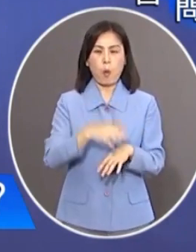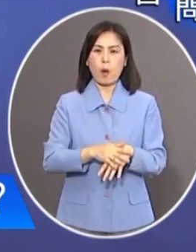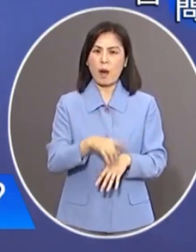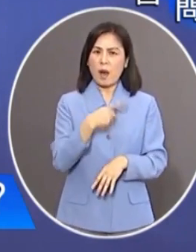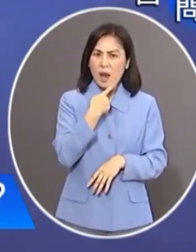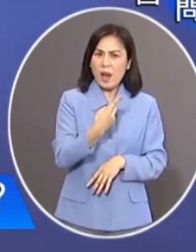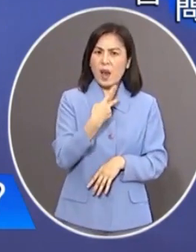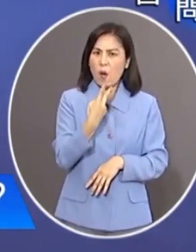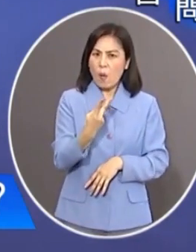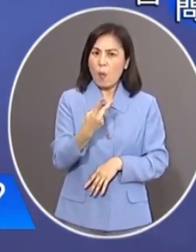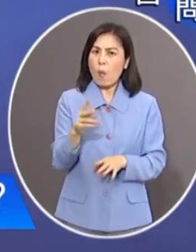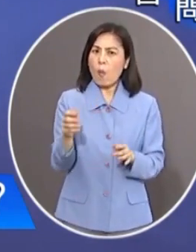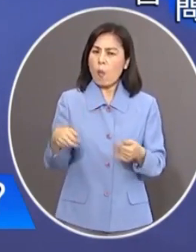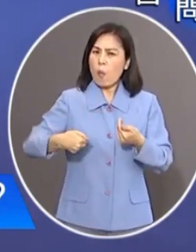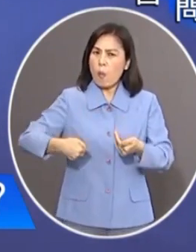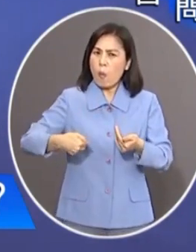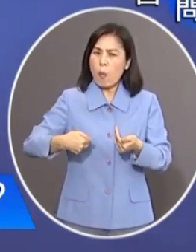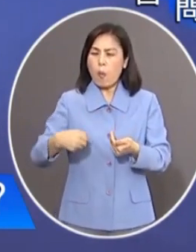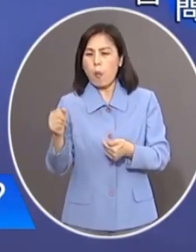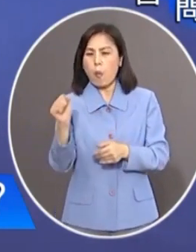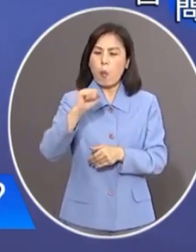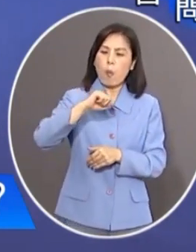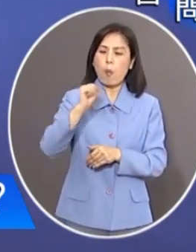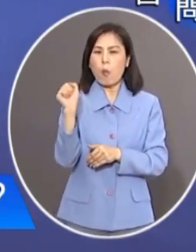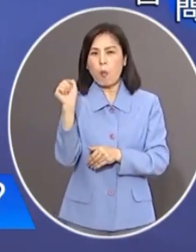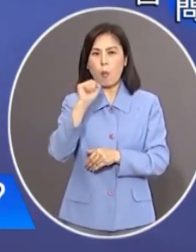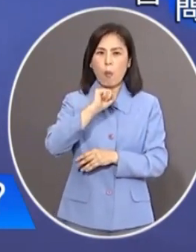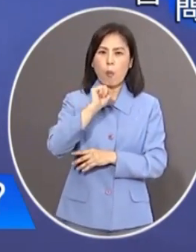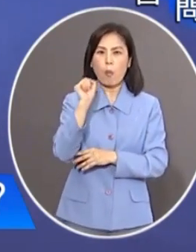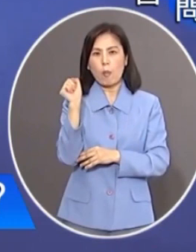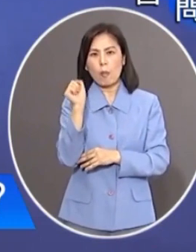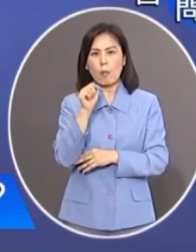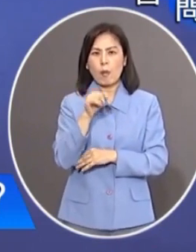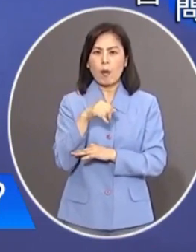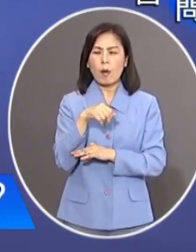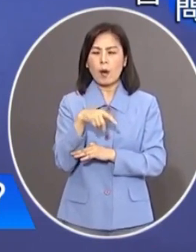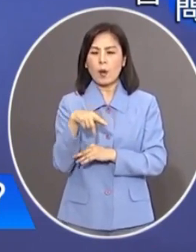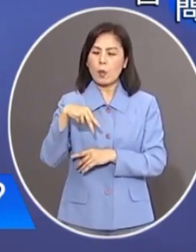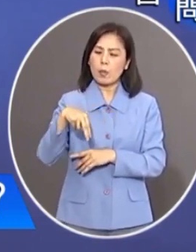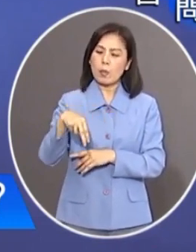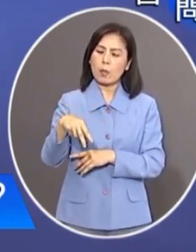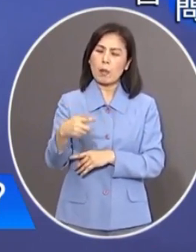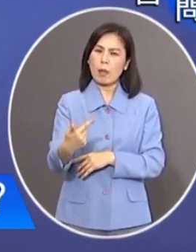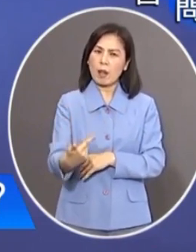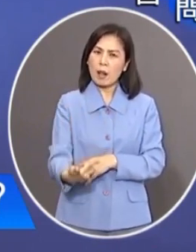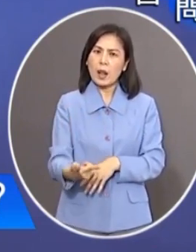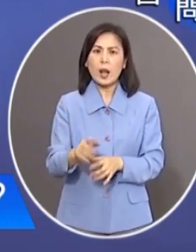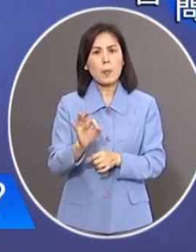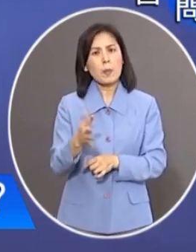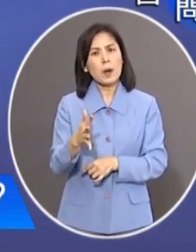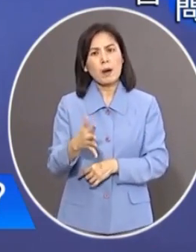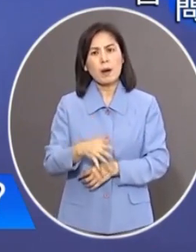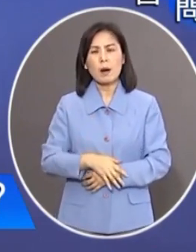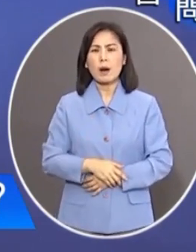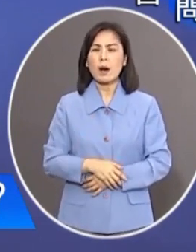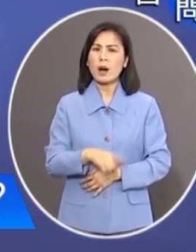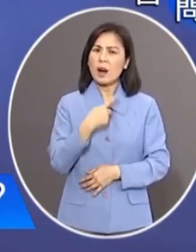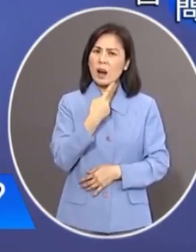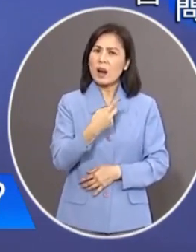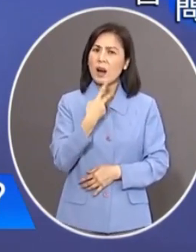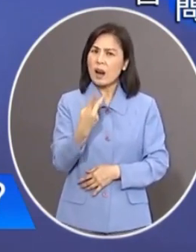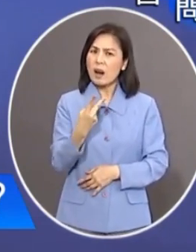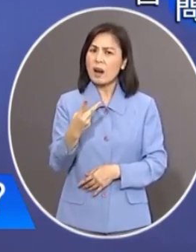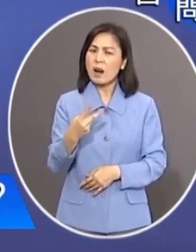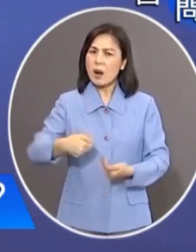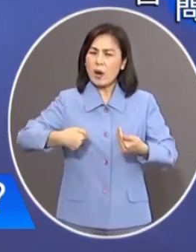两岁的孩子在那里摇头晃脑，行动缓慢，为什么？一岁两岁的